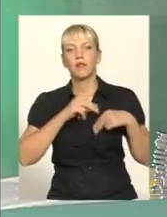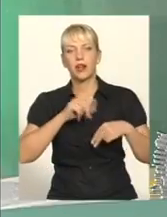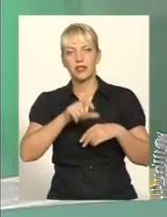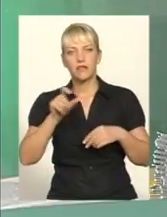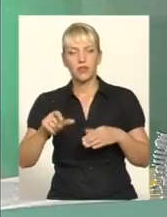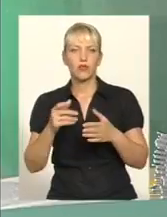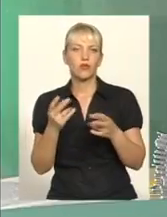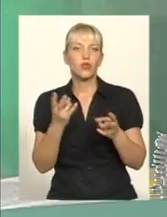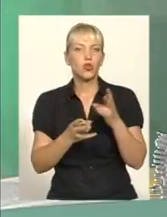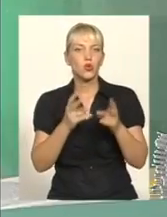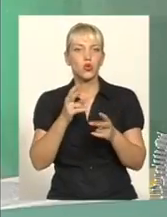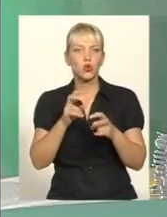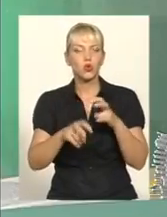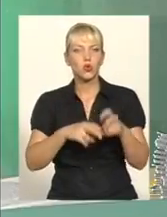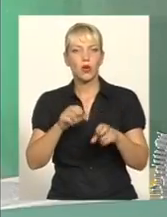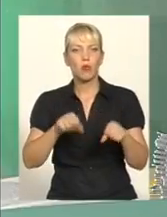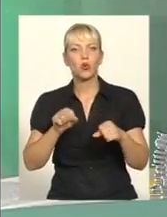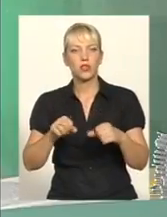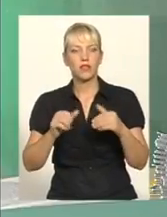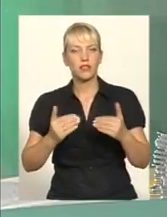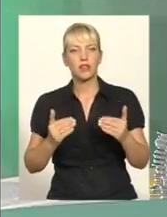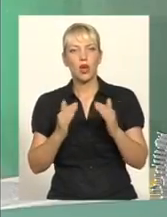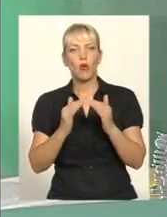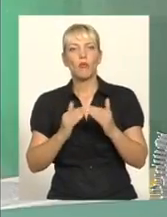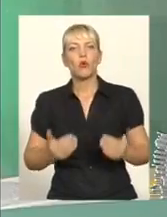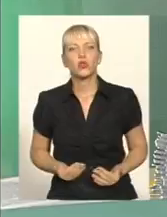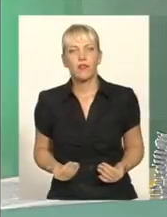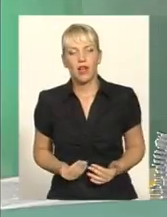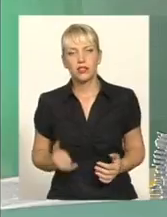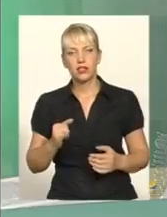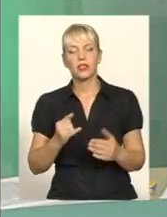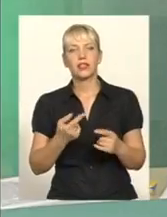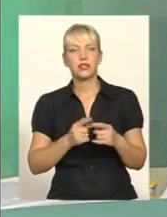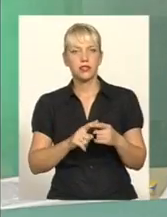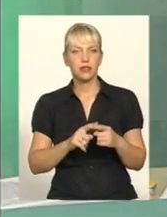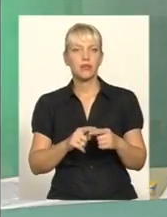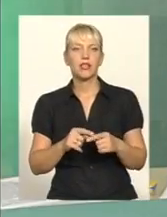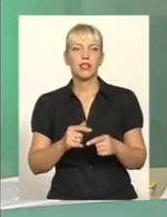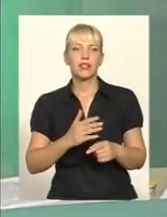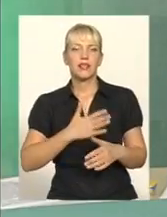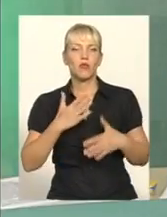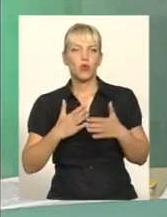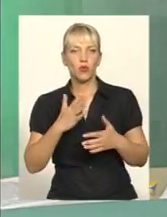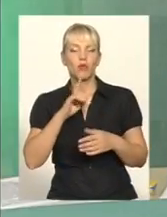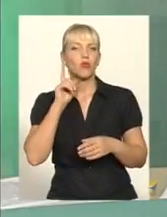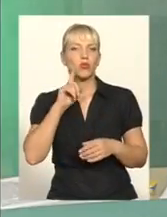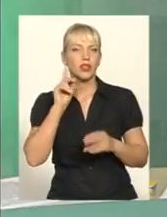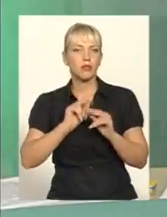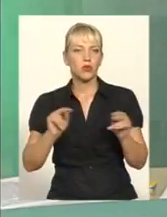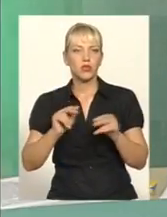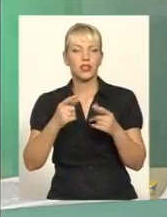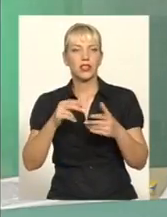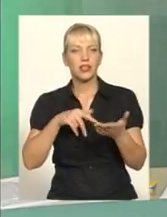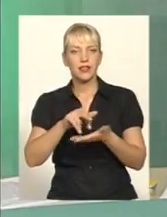можливість проживання, і цим самим ми стимулюємо наших молодих педагогів йти на село, там, де трошки менше дітей, але